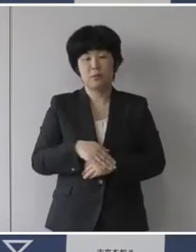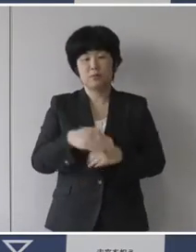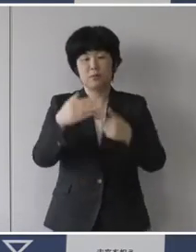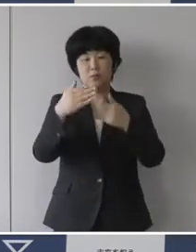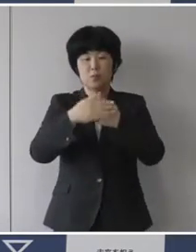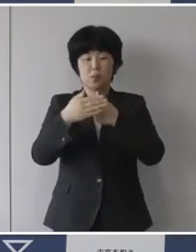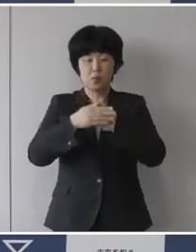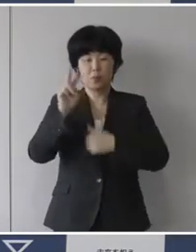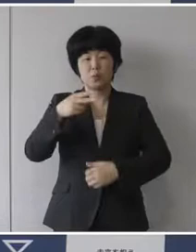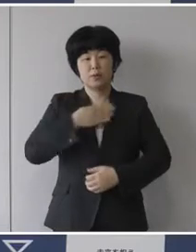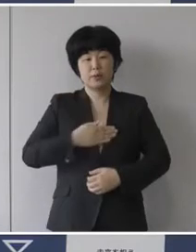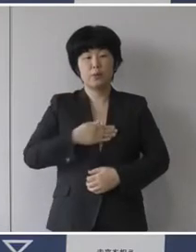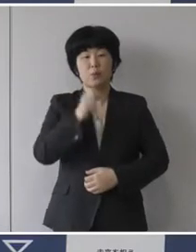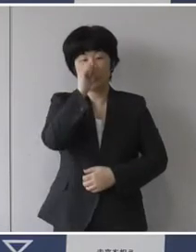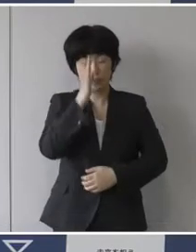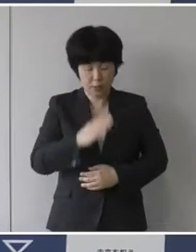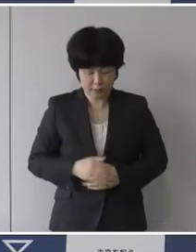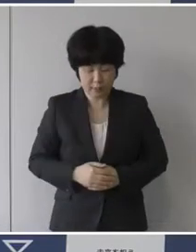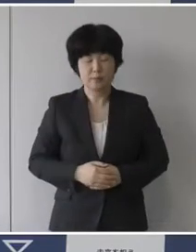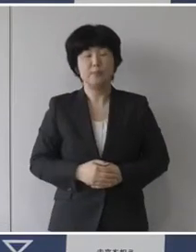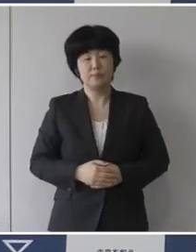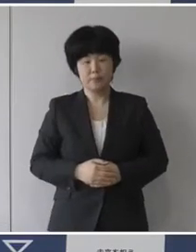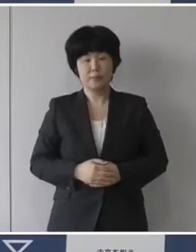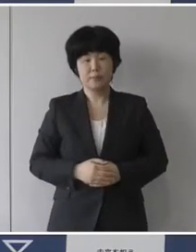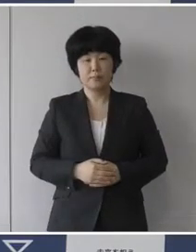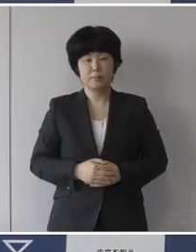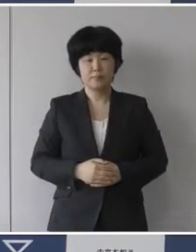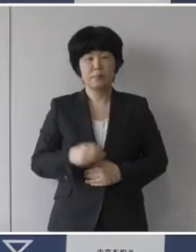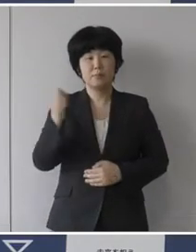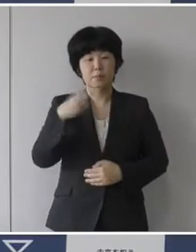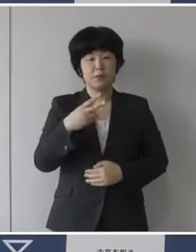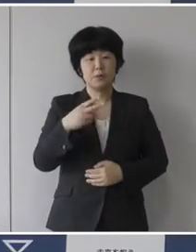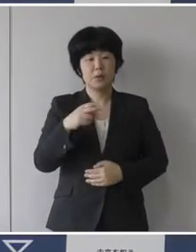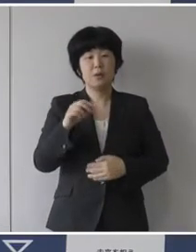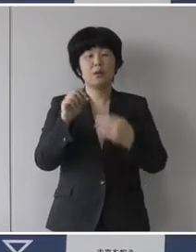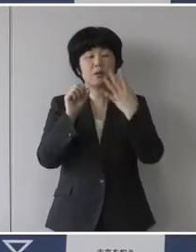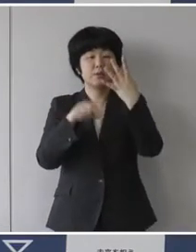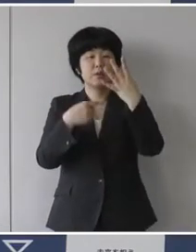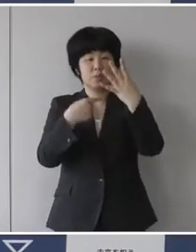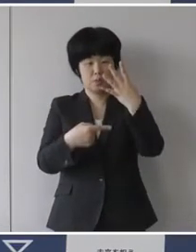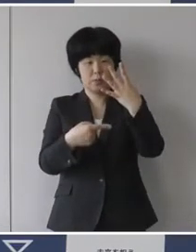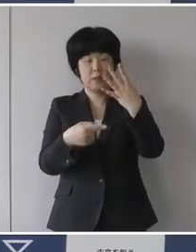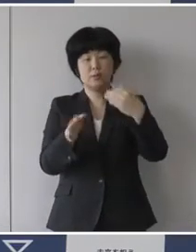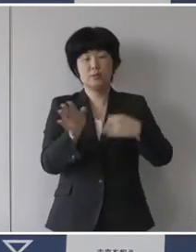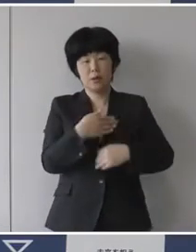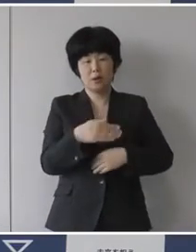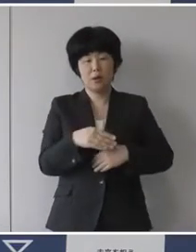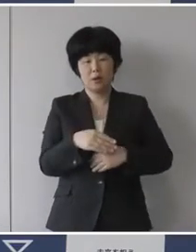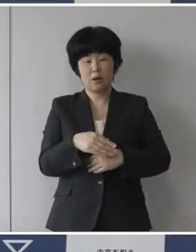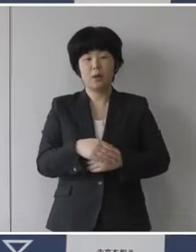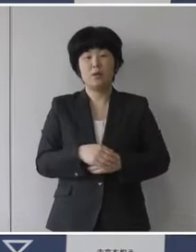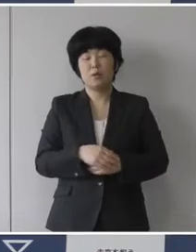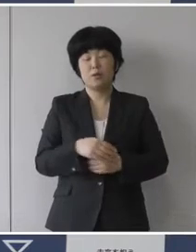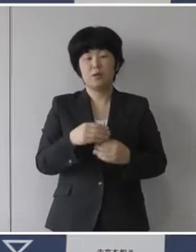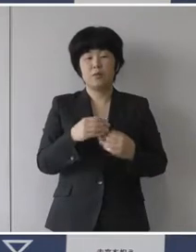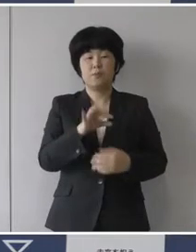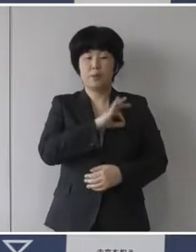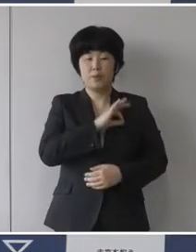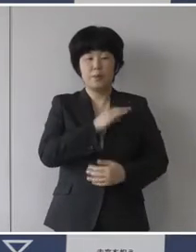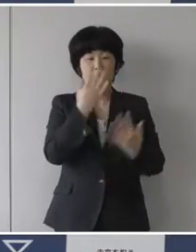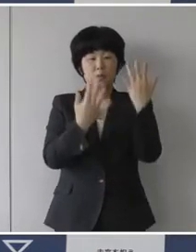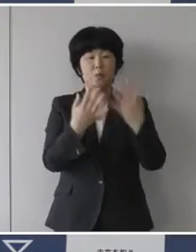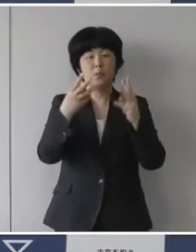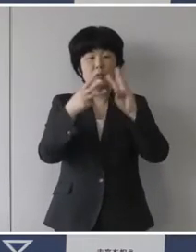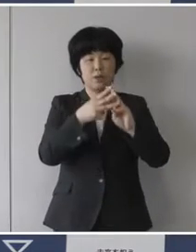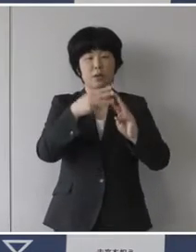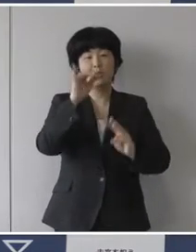何卒お願いをしたいと思います。また4月1日よりこの隣におりますが、森田康夫さん